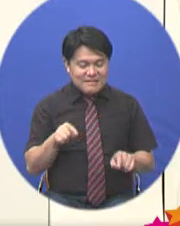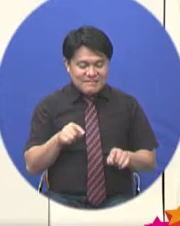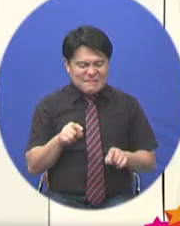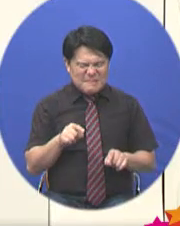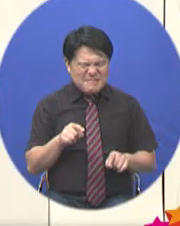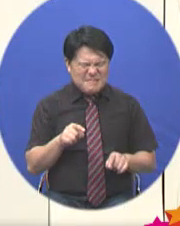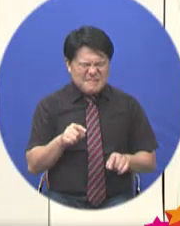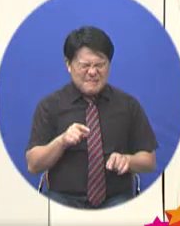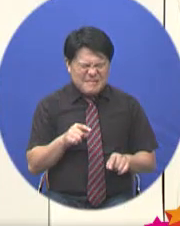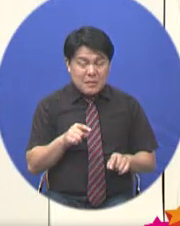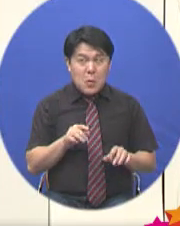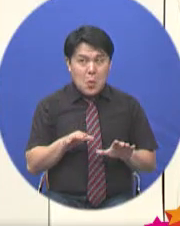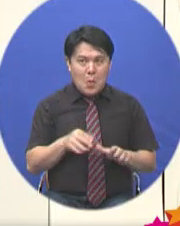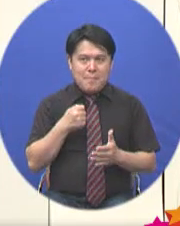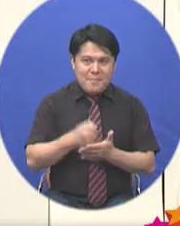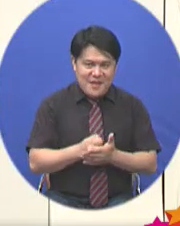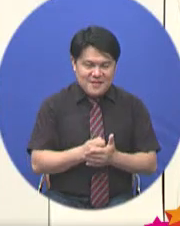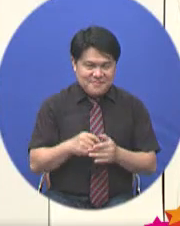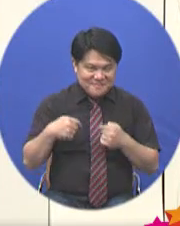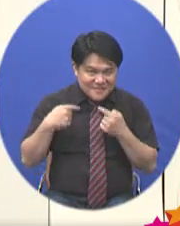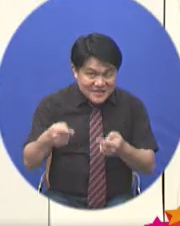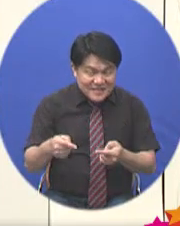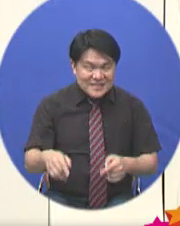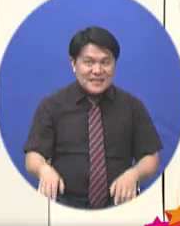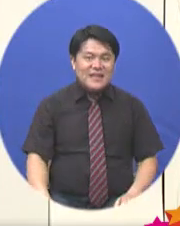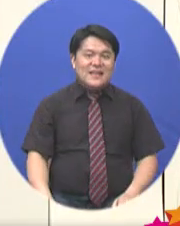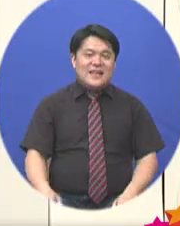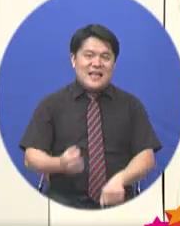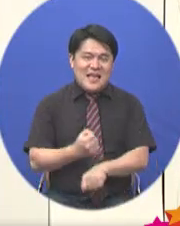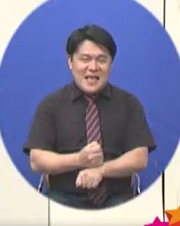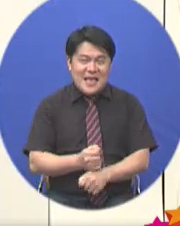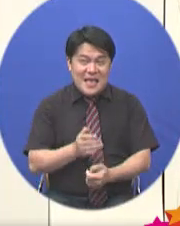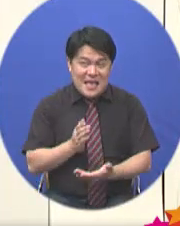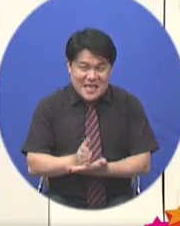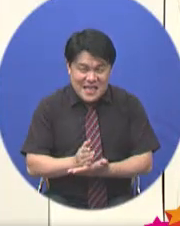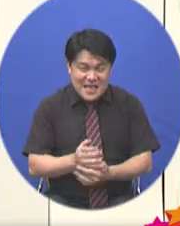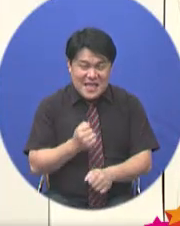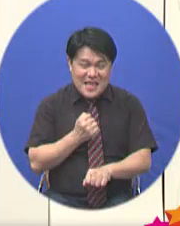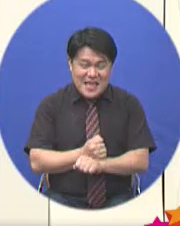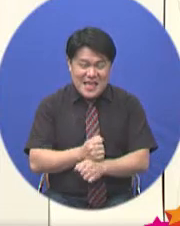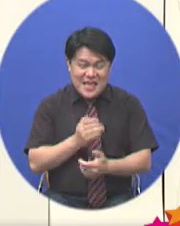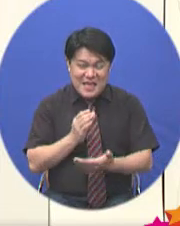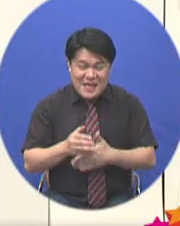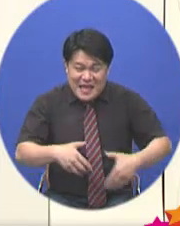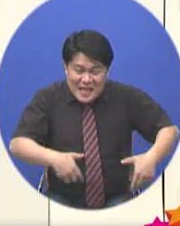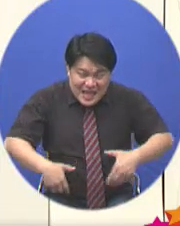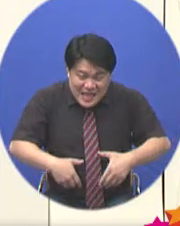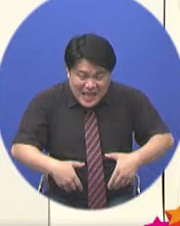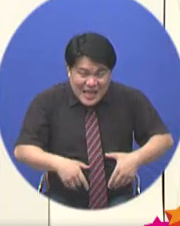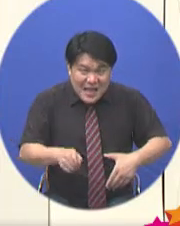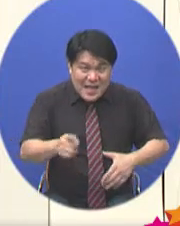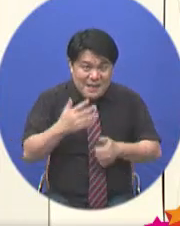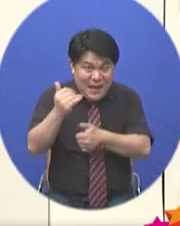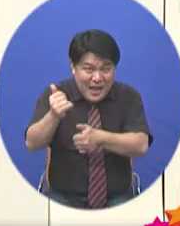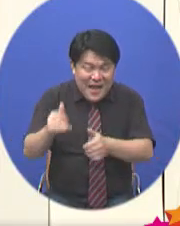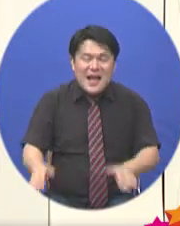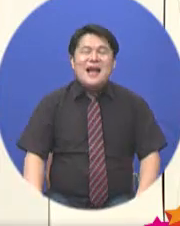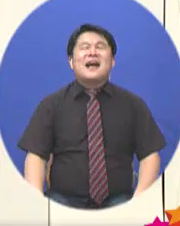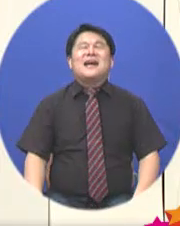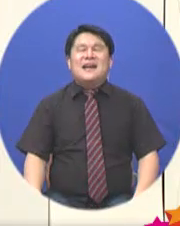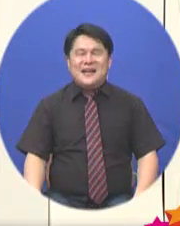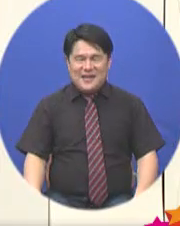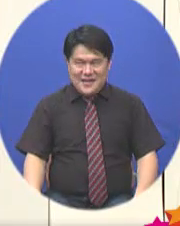떨렸어요. 그래가지고 한번 해봤는데 되네요. 할까 말까 하다가 예, 예. 네. 당첨이 됐군요. 네.